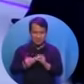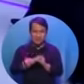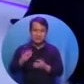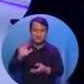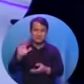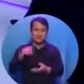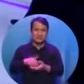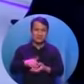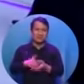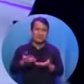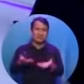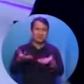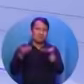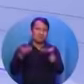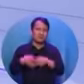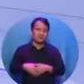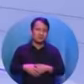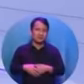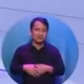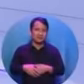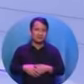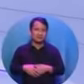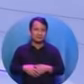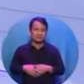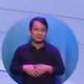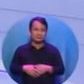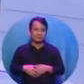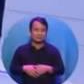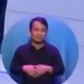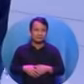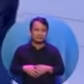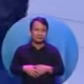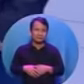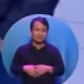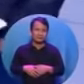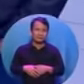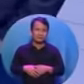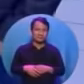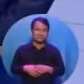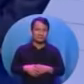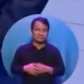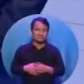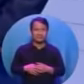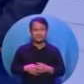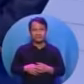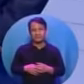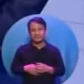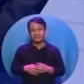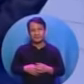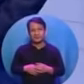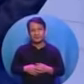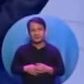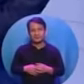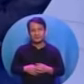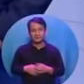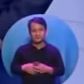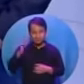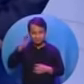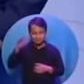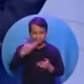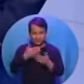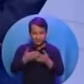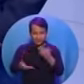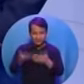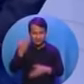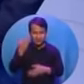5,000. Sir Marlon! Ikaw, usapin mo. Sige. Marlon, usapin mo. Sir Marlon, magandang umaga